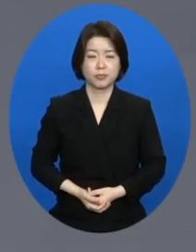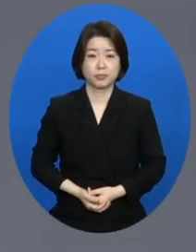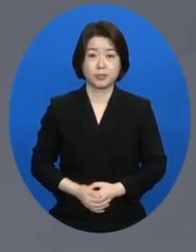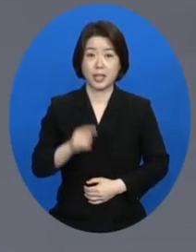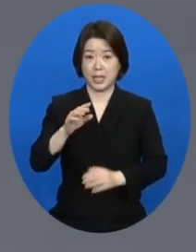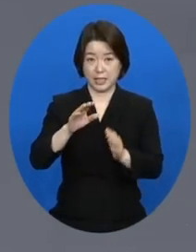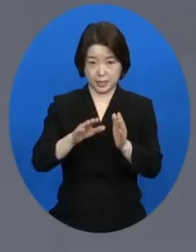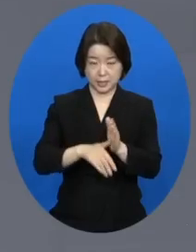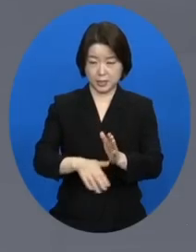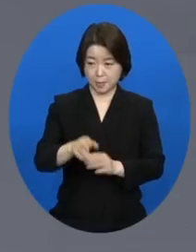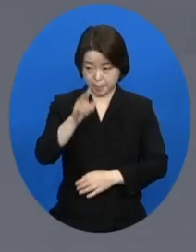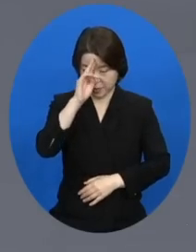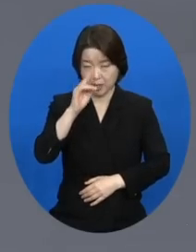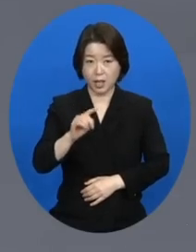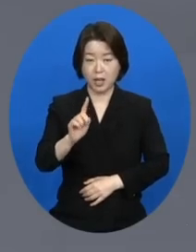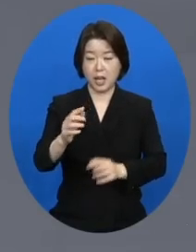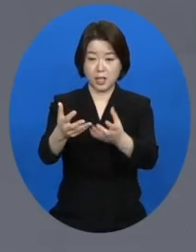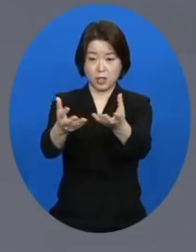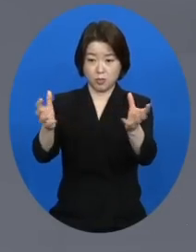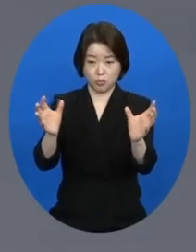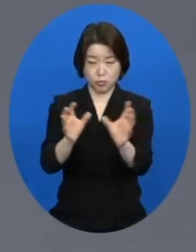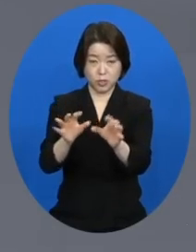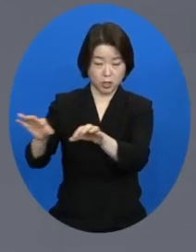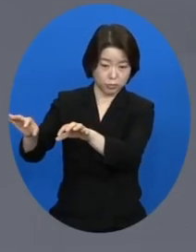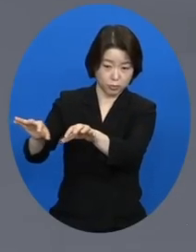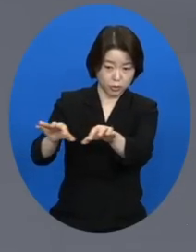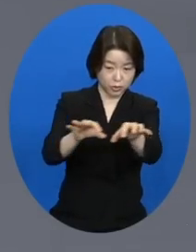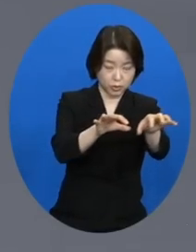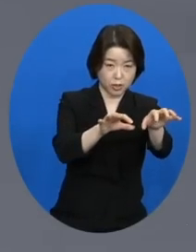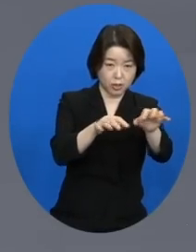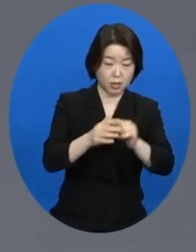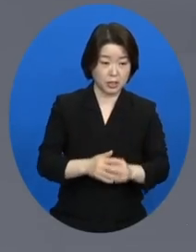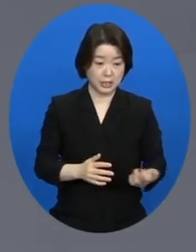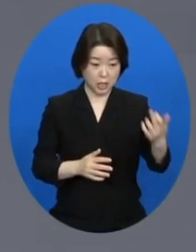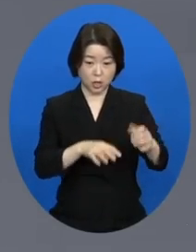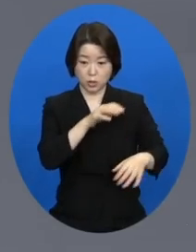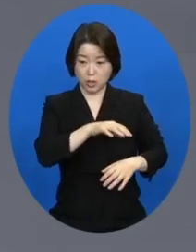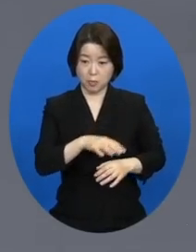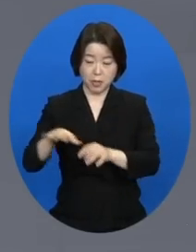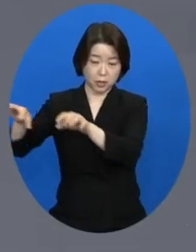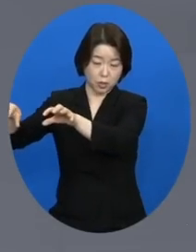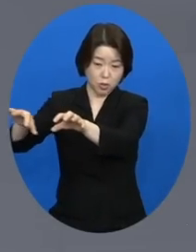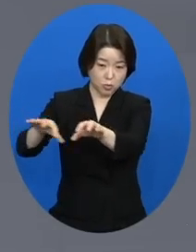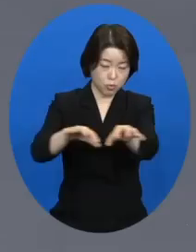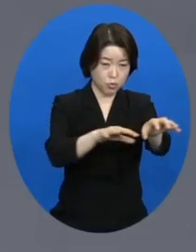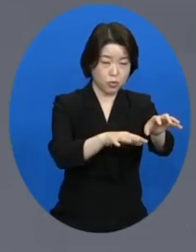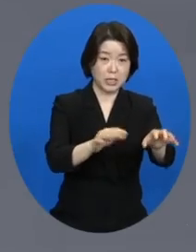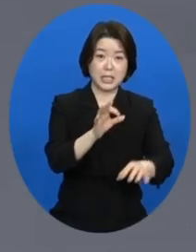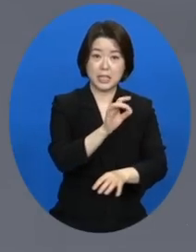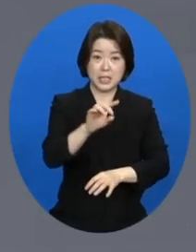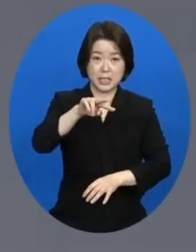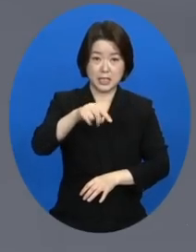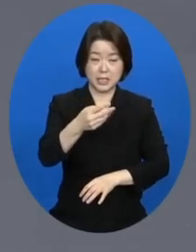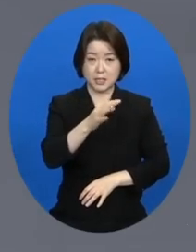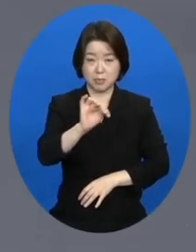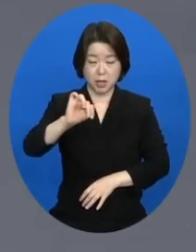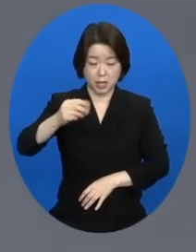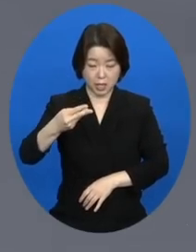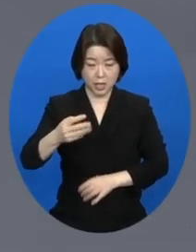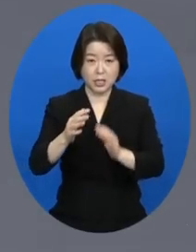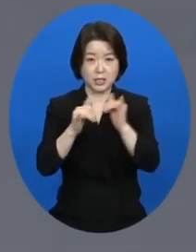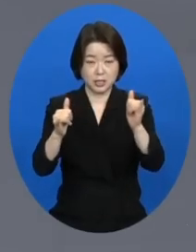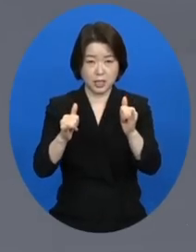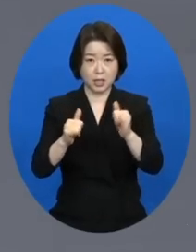그때 마침 한 무리가 지나가죠. 그 형들 앞을 지나갑니다. 그 이스마엘 사람들이 향품과 유향과 모략을